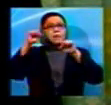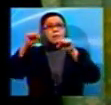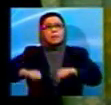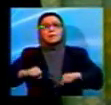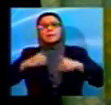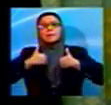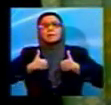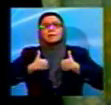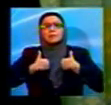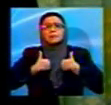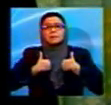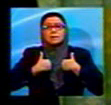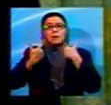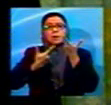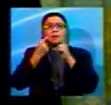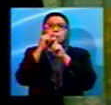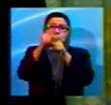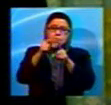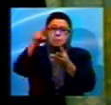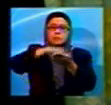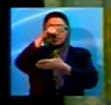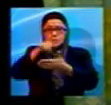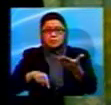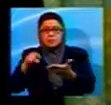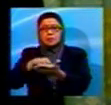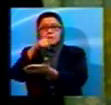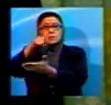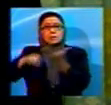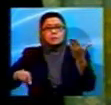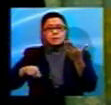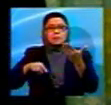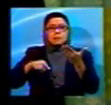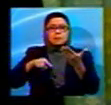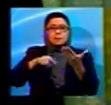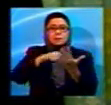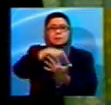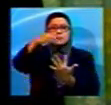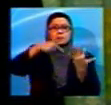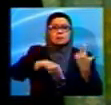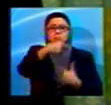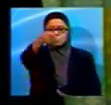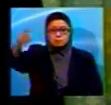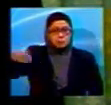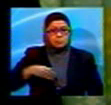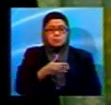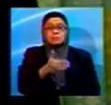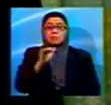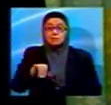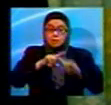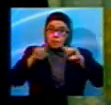mempunyai ataupun boleh mengeluarkan kritikan antara satu sama lain tetapi kata-kata